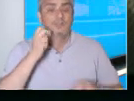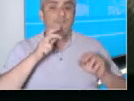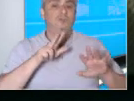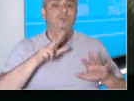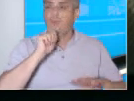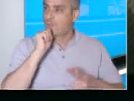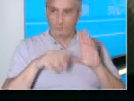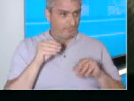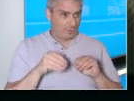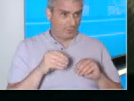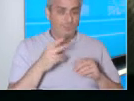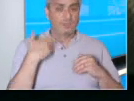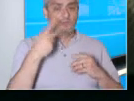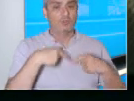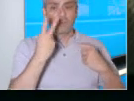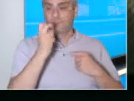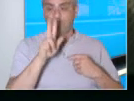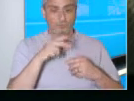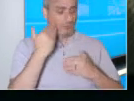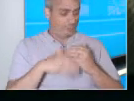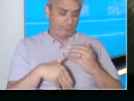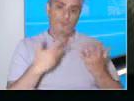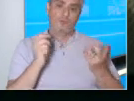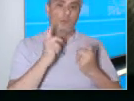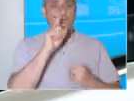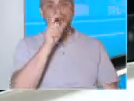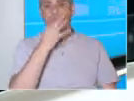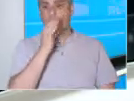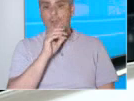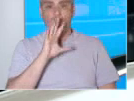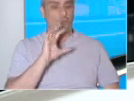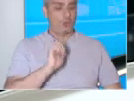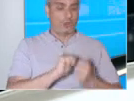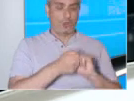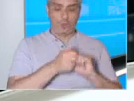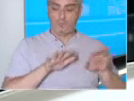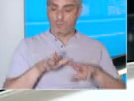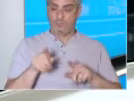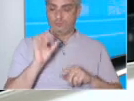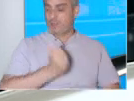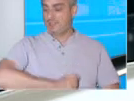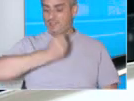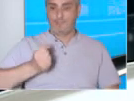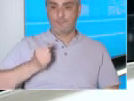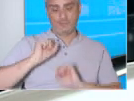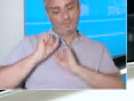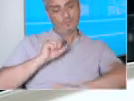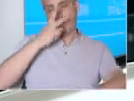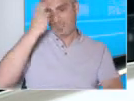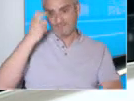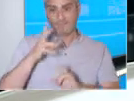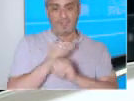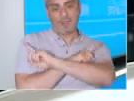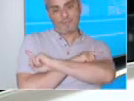לא רוצים בחירות. אבל כשיגיע יום ה-28 ובסוף זו תהיה שאלה, או שתהיה כאן ממשלה של הימין שתישען על רע"מ